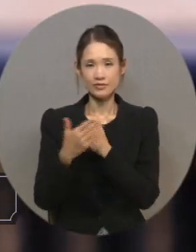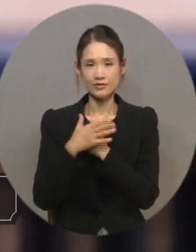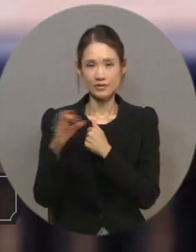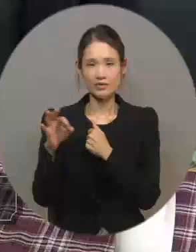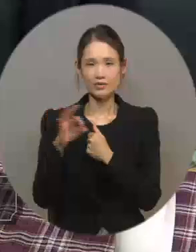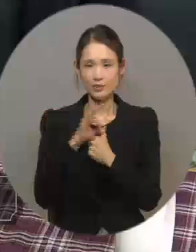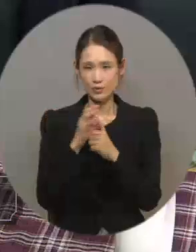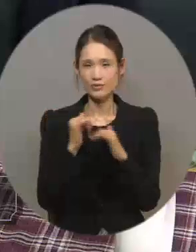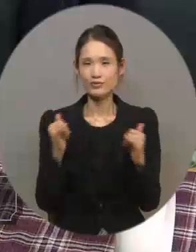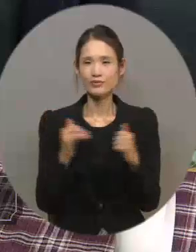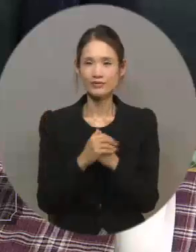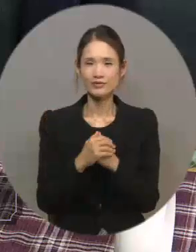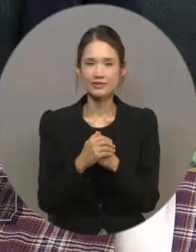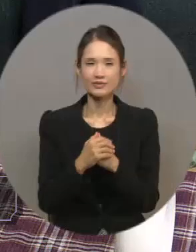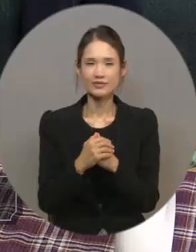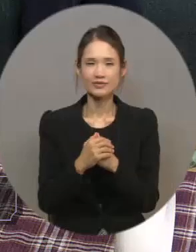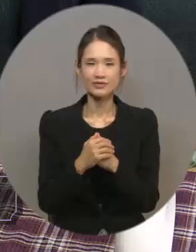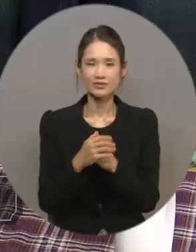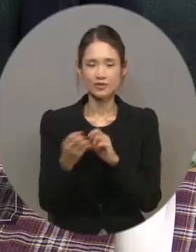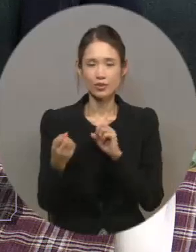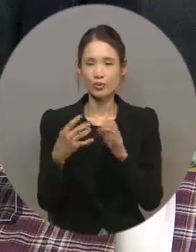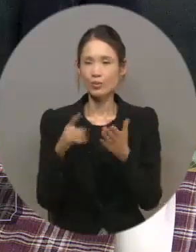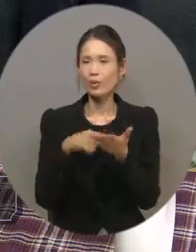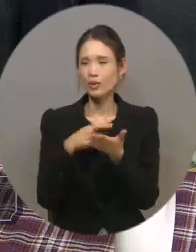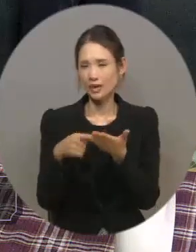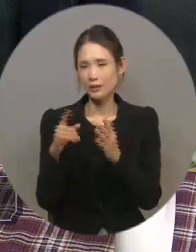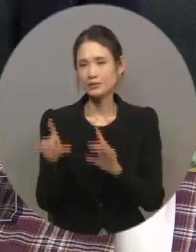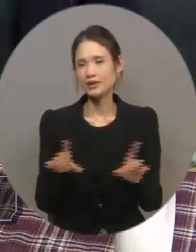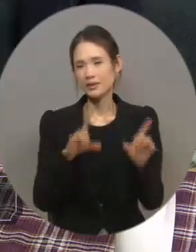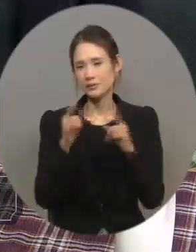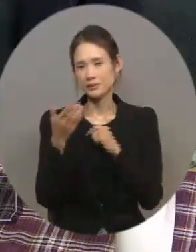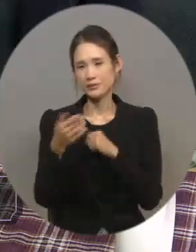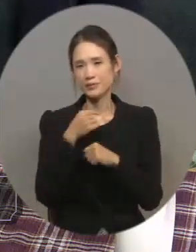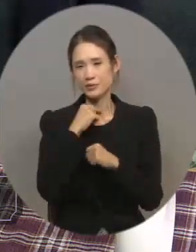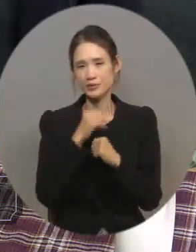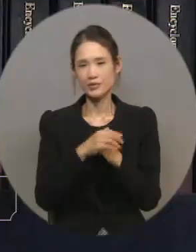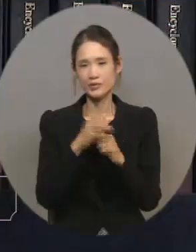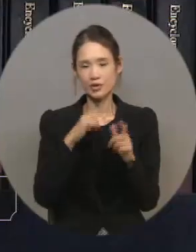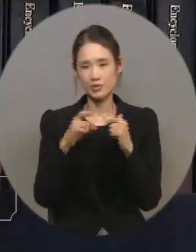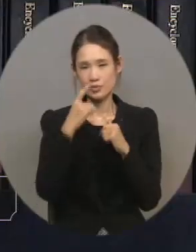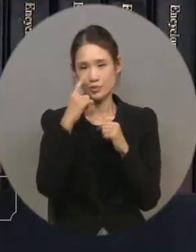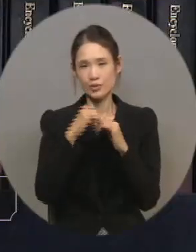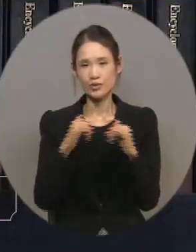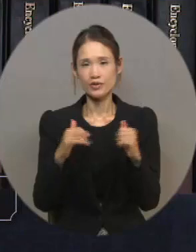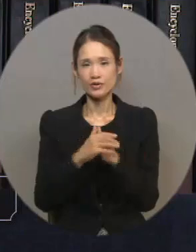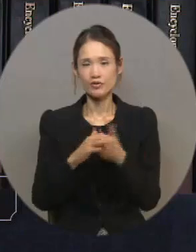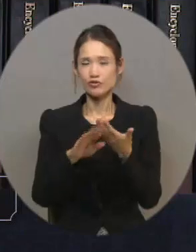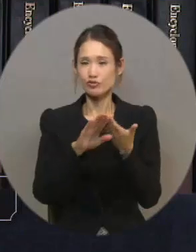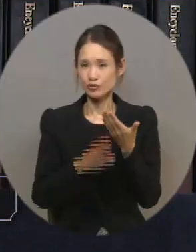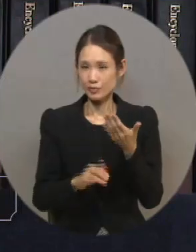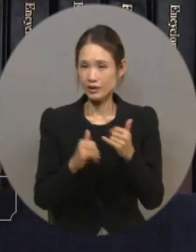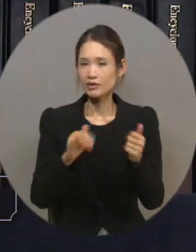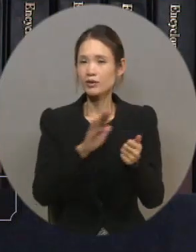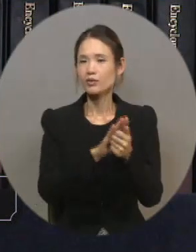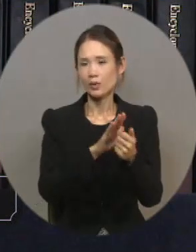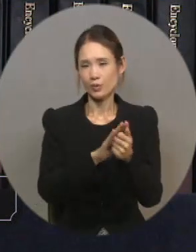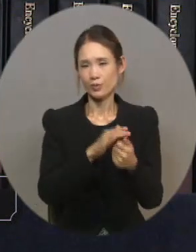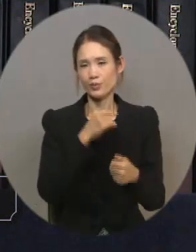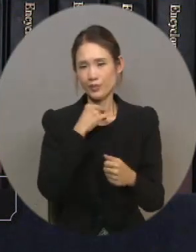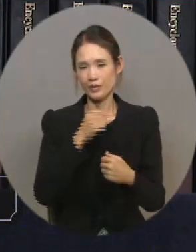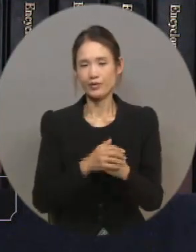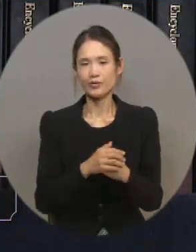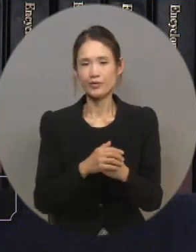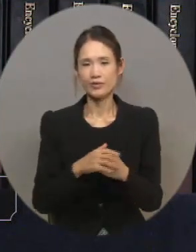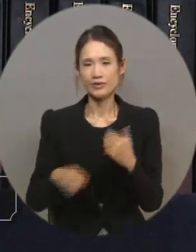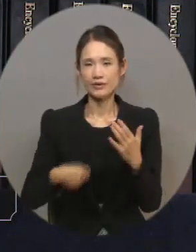주신 분이기 때문에 보답하는 삶을 살아야 되겠다. 더 멋진 사람이 돼서 제가 후배들에게 도움이 되는 사람이 되어야 되겠다